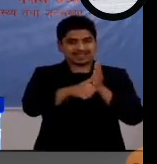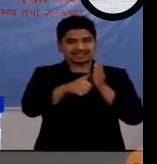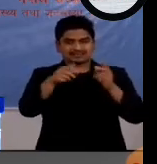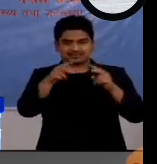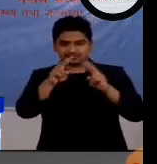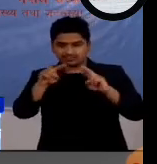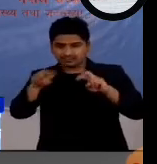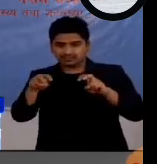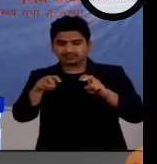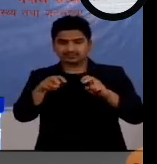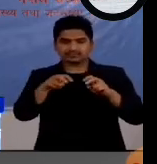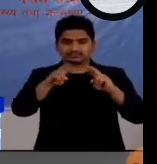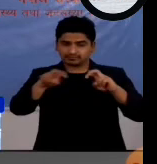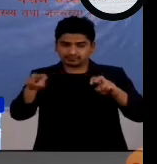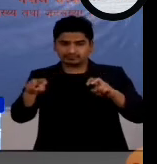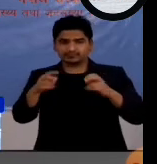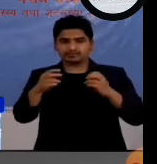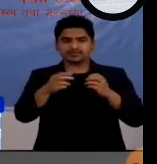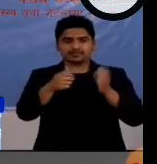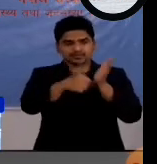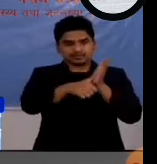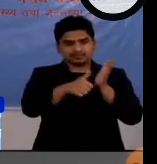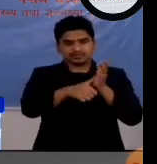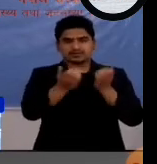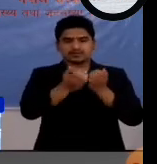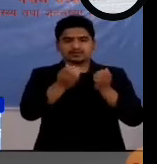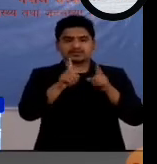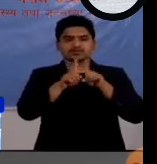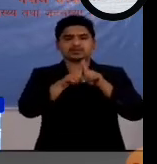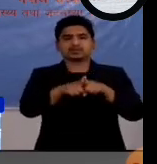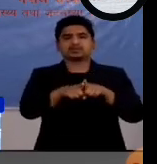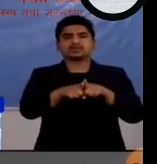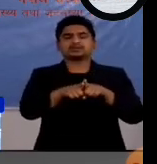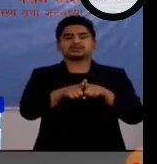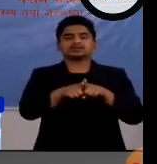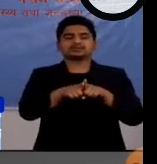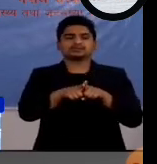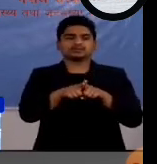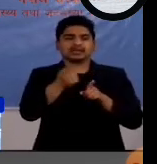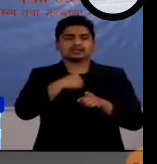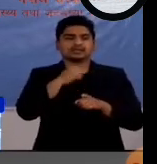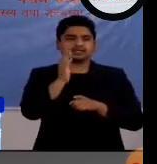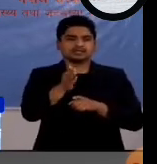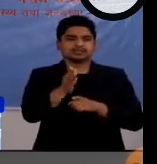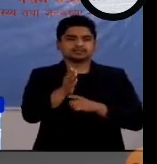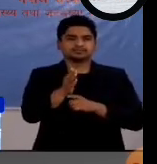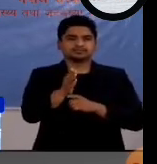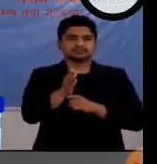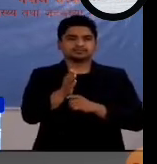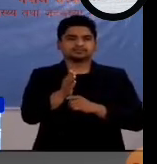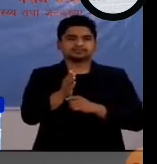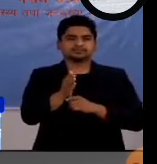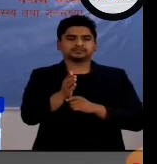टेस्टिङ, ट्रेसिङ, ट्र्याकिङ गर्ने, ट्रिटमेन्ट गर्ने र टुगेदर हामीले चाहिँ